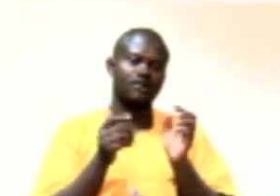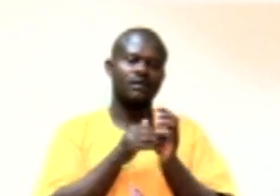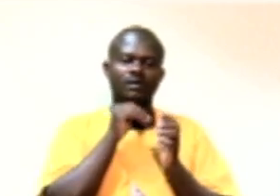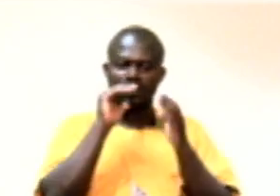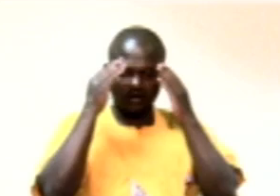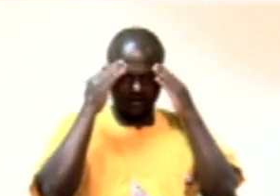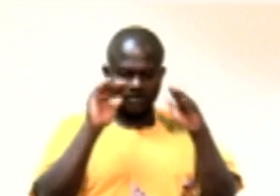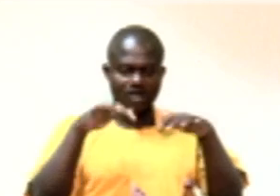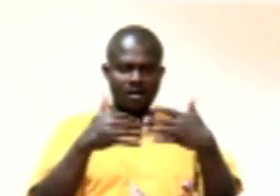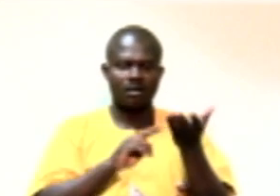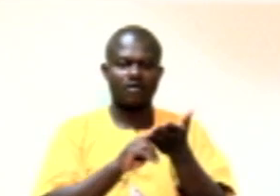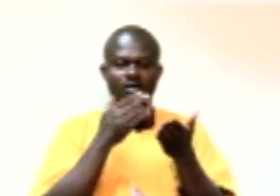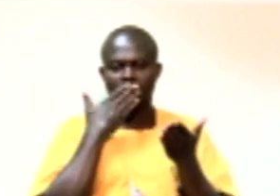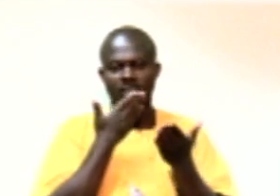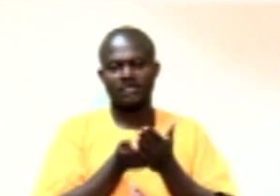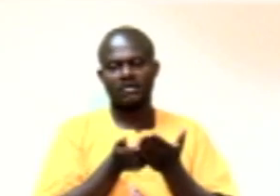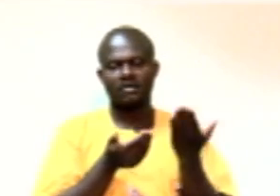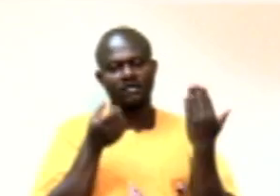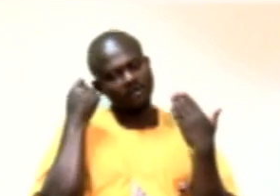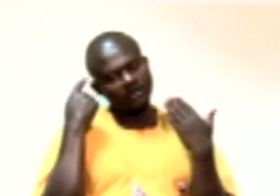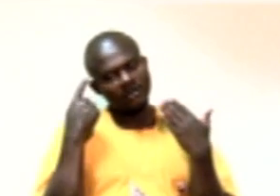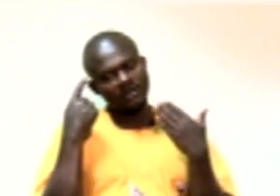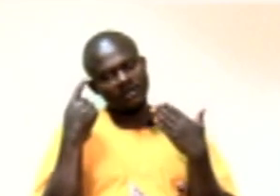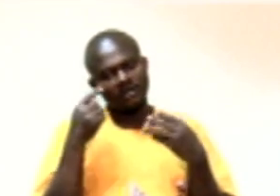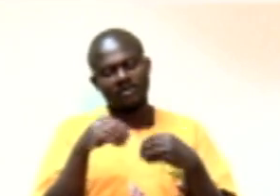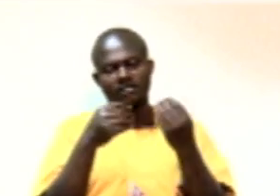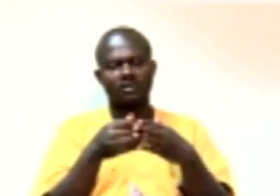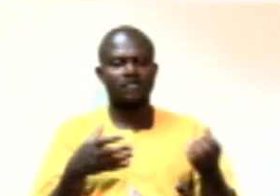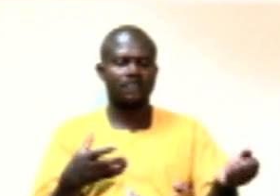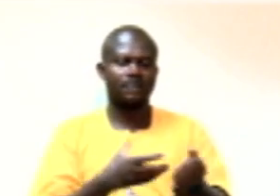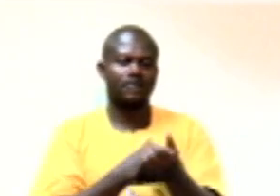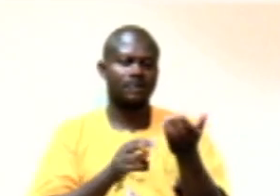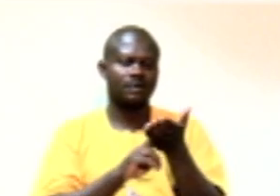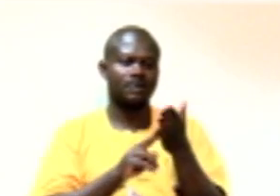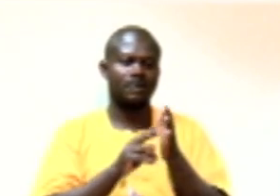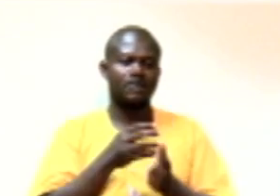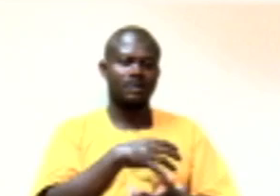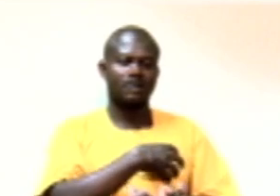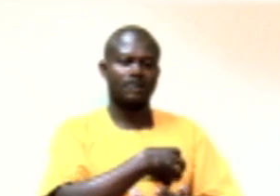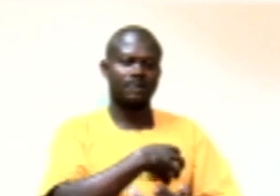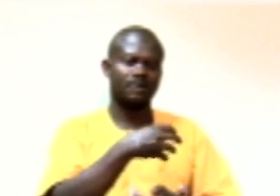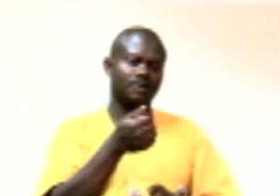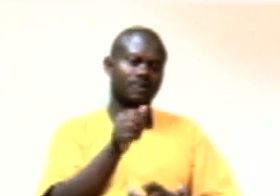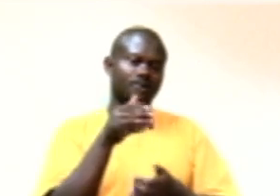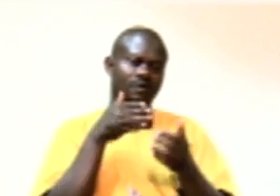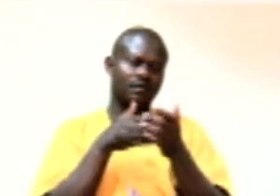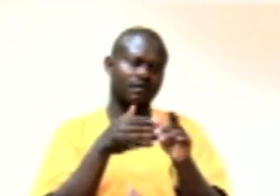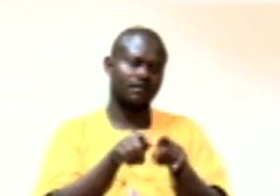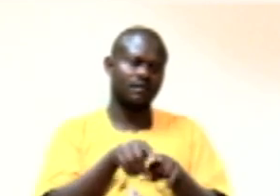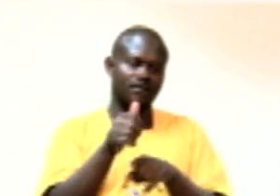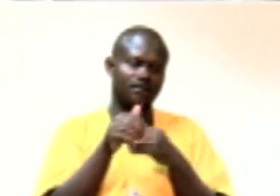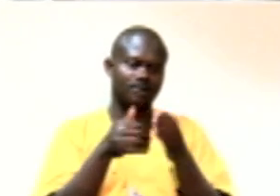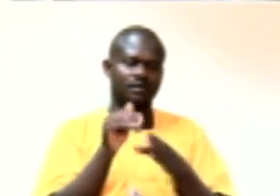n'uburyo ukoresha neza. Tubona yuko duhawe ububasha bwo gukoresha umutungo, iyo mbogamizi nayo